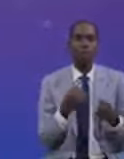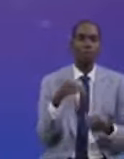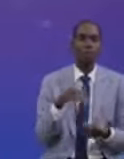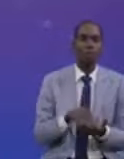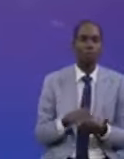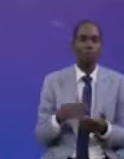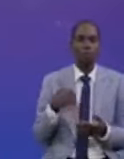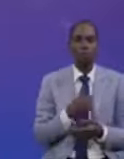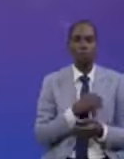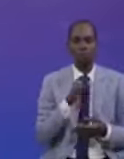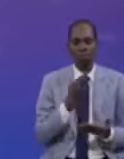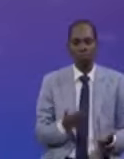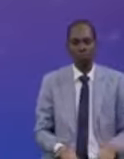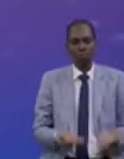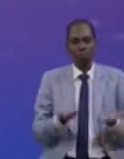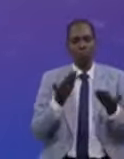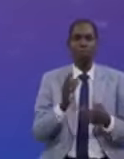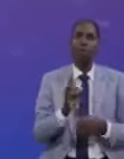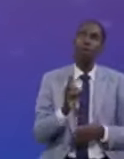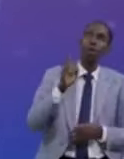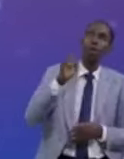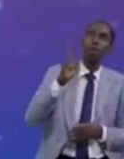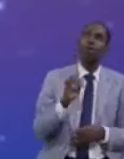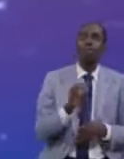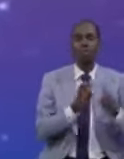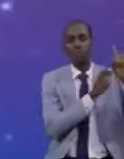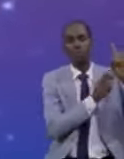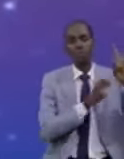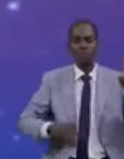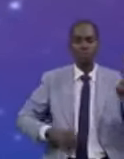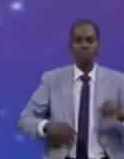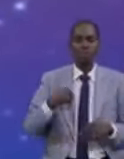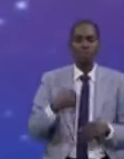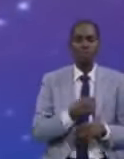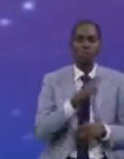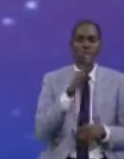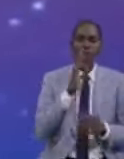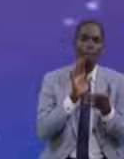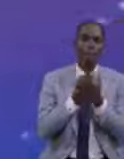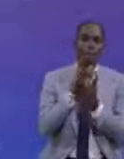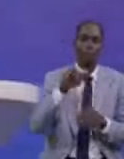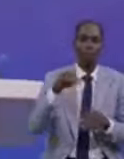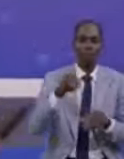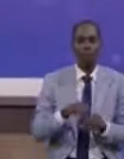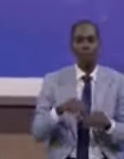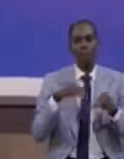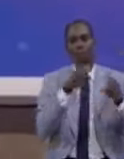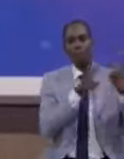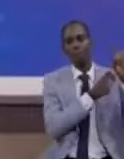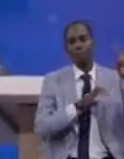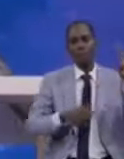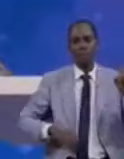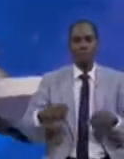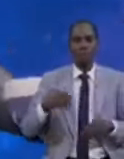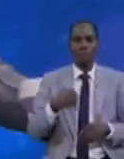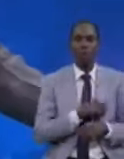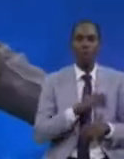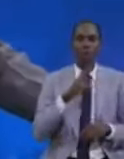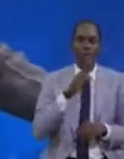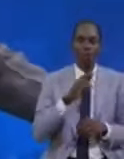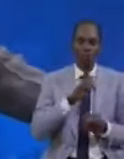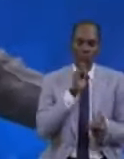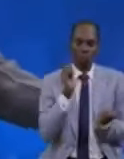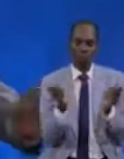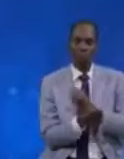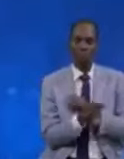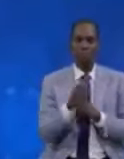élevons Emmanuel nous croyons en Emmanuel et nous sommes transformés par Emmanuel